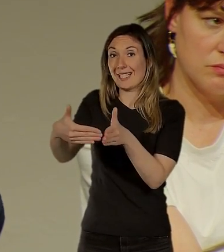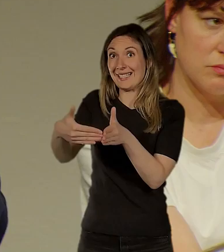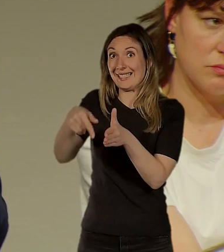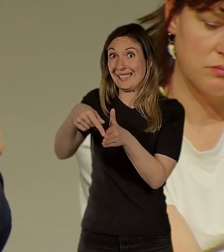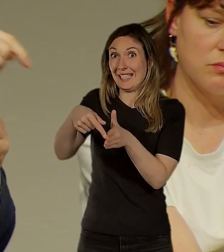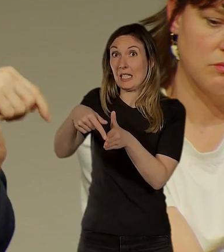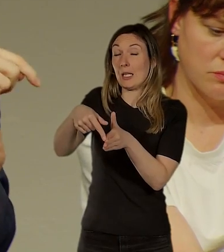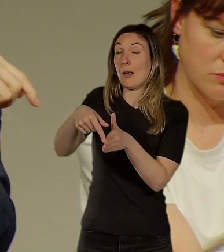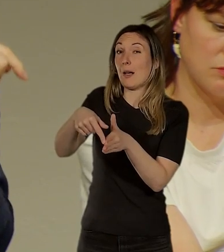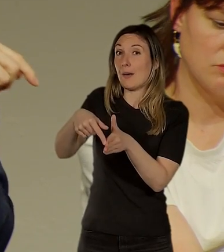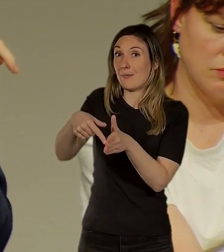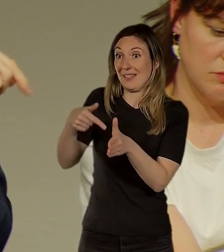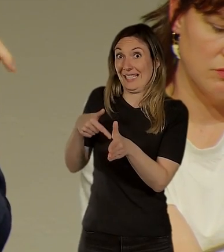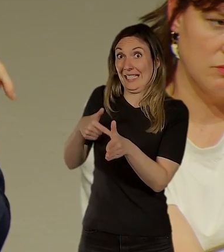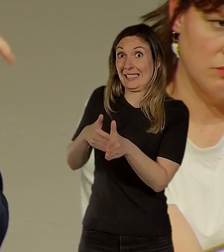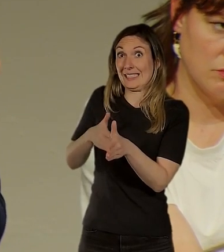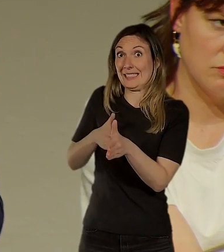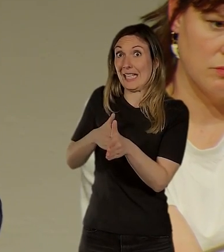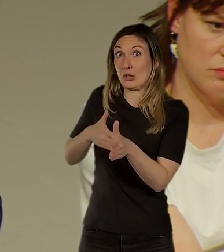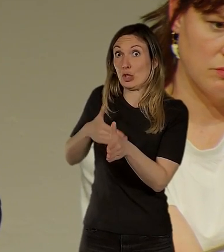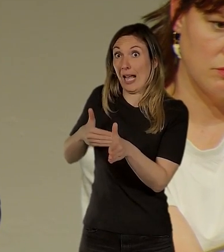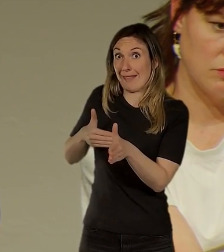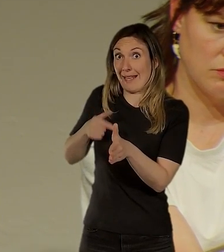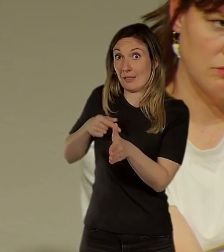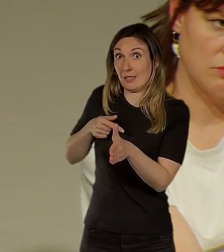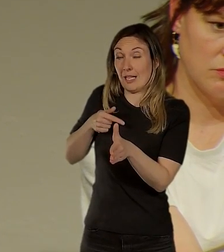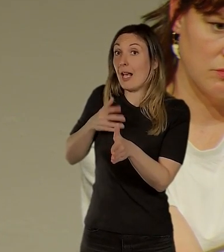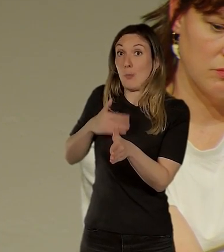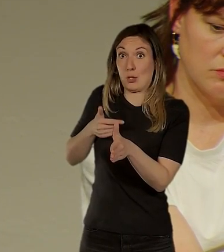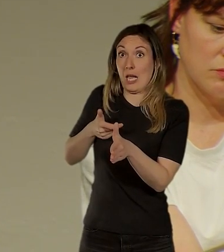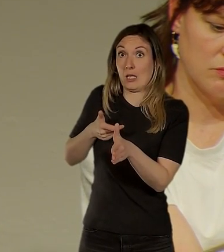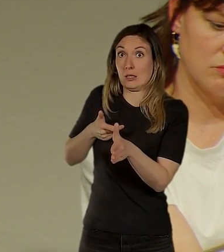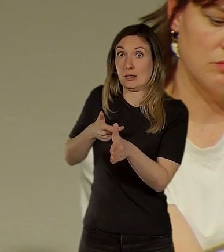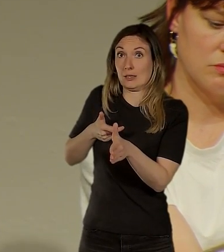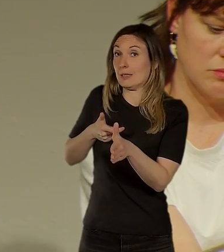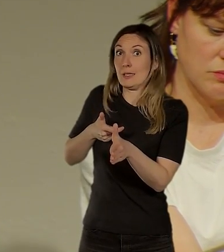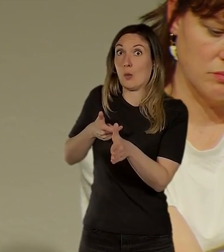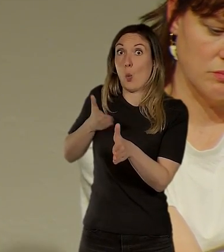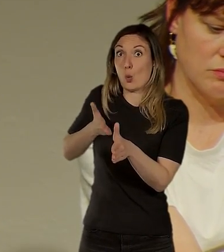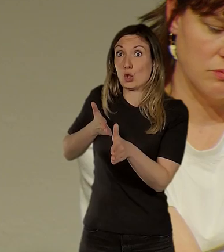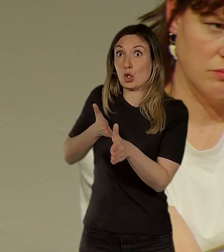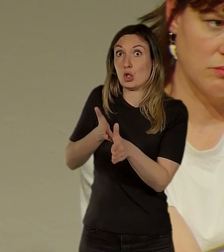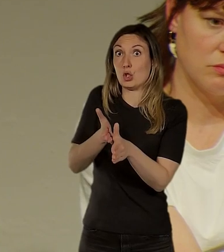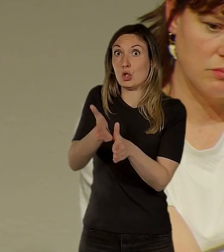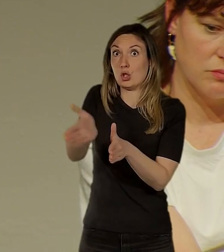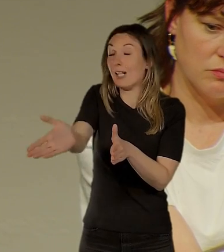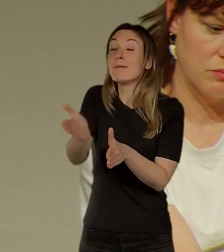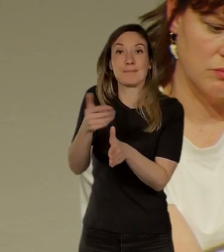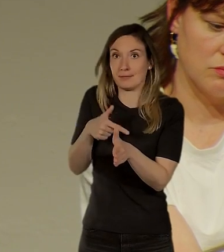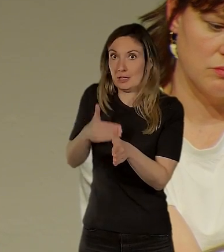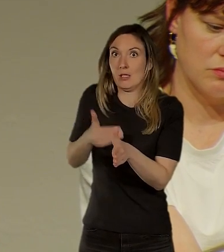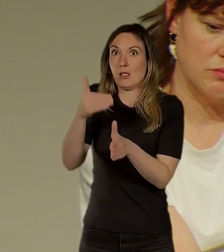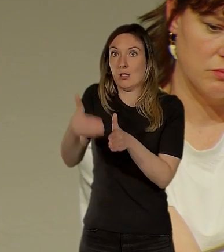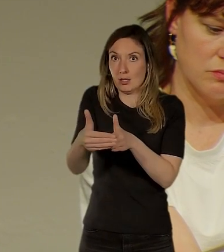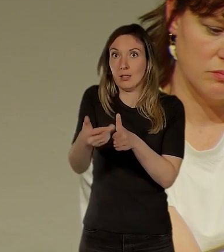se přesune jakoby k druhému opačnému rohu té Fantovy budovy, prostě se podstatně zkrátí, a to z důvodu toho, že ta